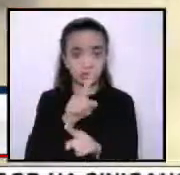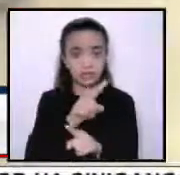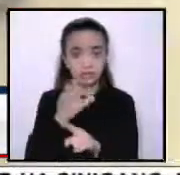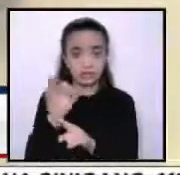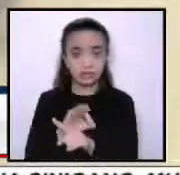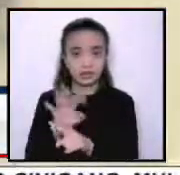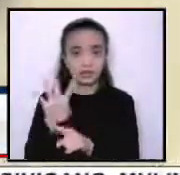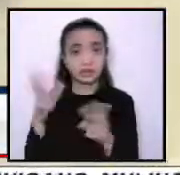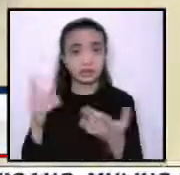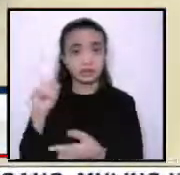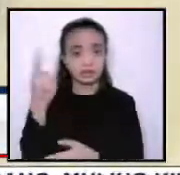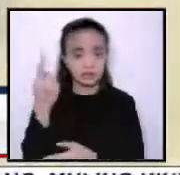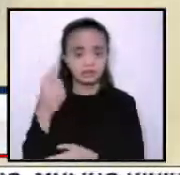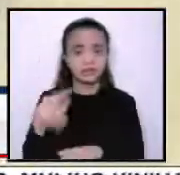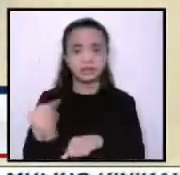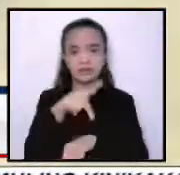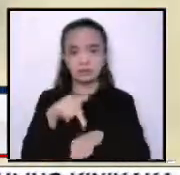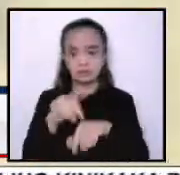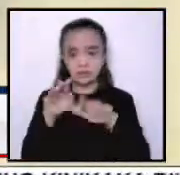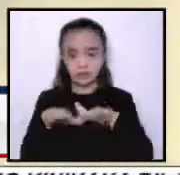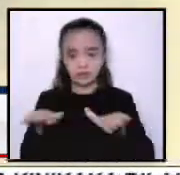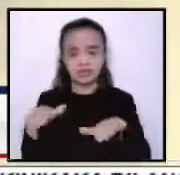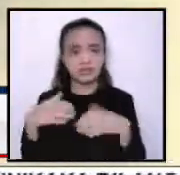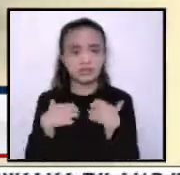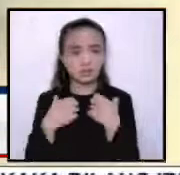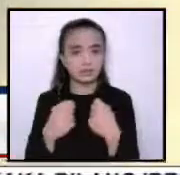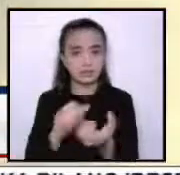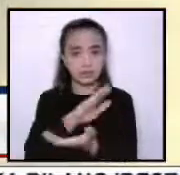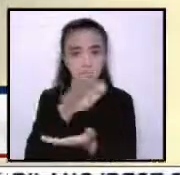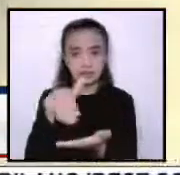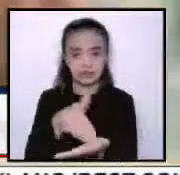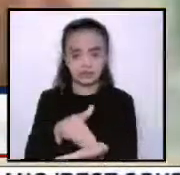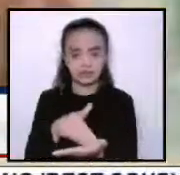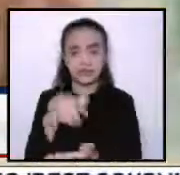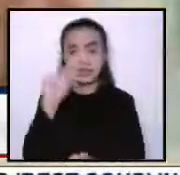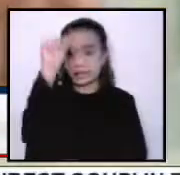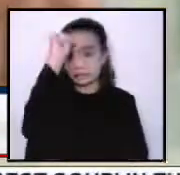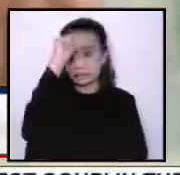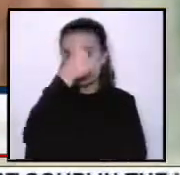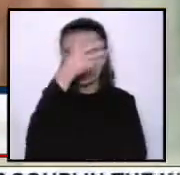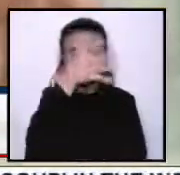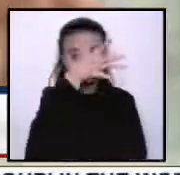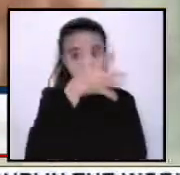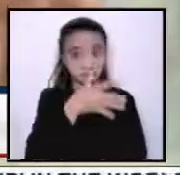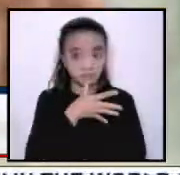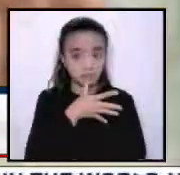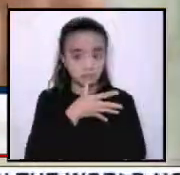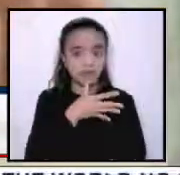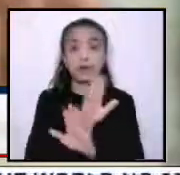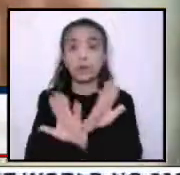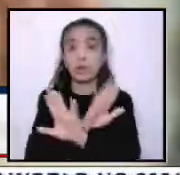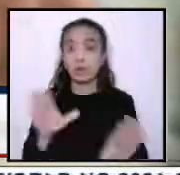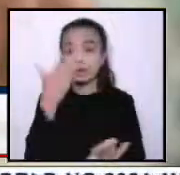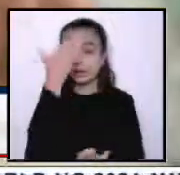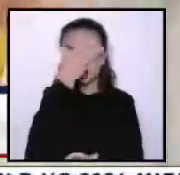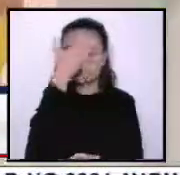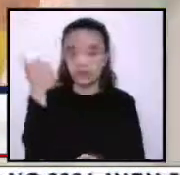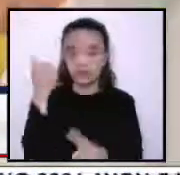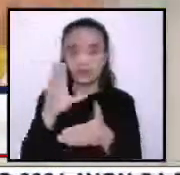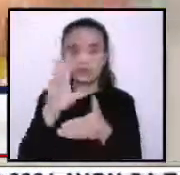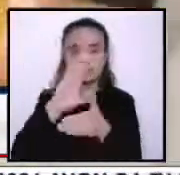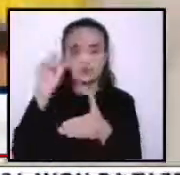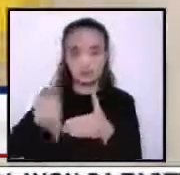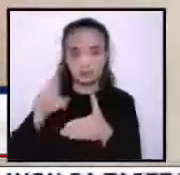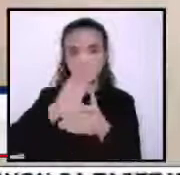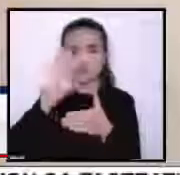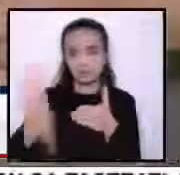Center. Pinapaalalahanan naman ang mga magulang na sa pagpapabakuna ng mga bata ay huwag kalimutang kumpleto ang requirements tulad